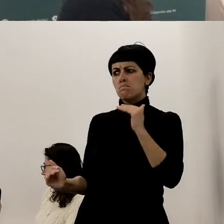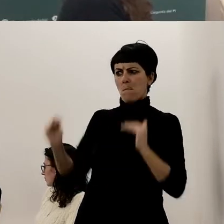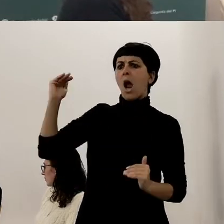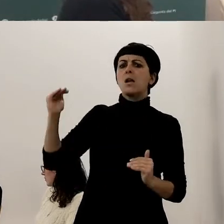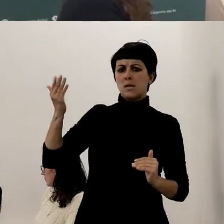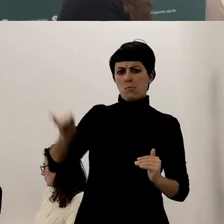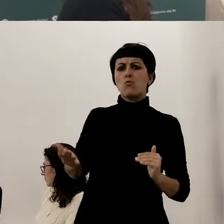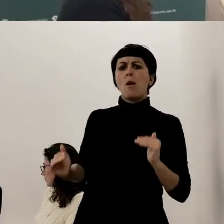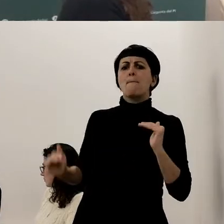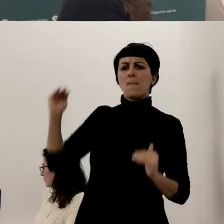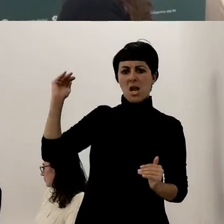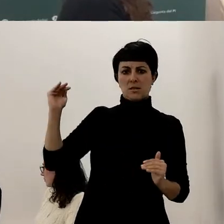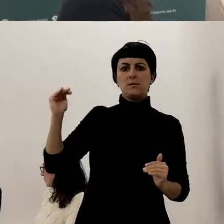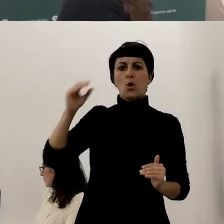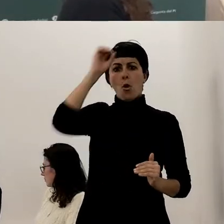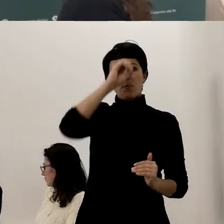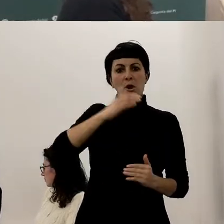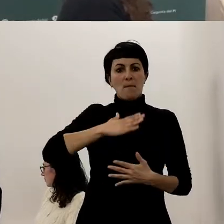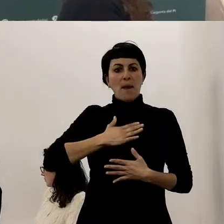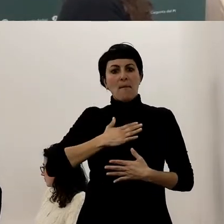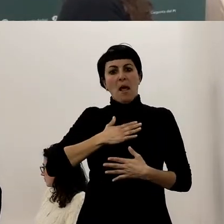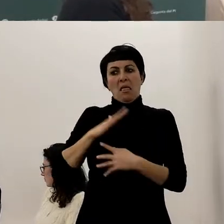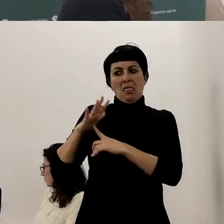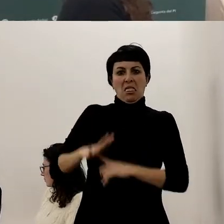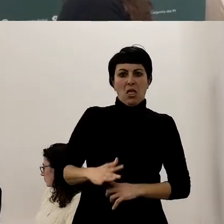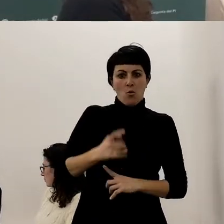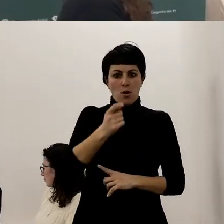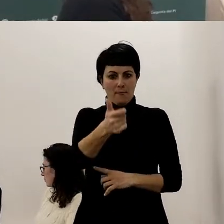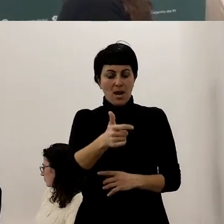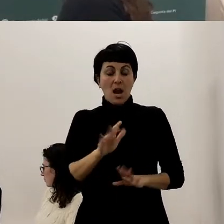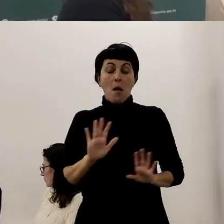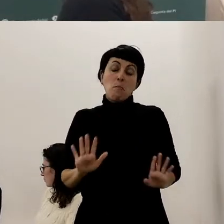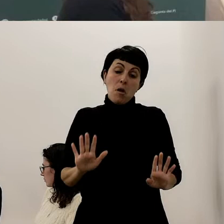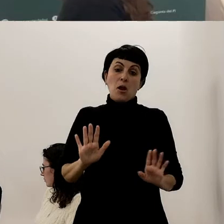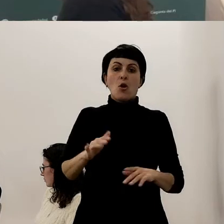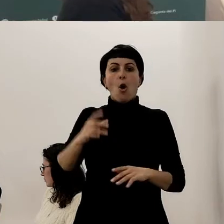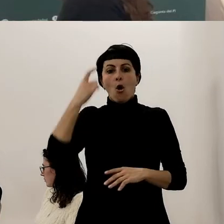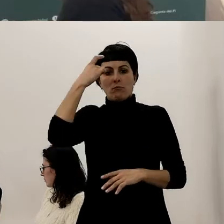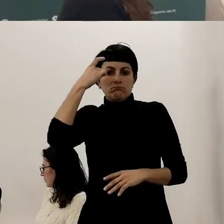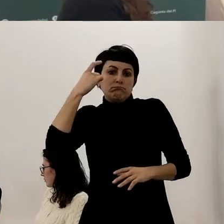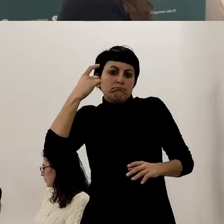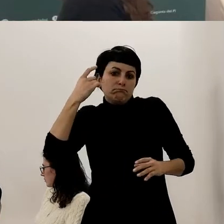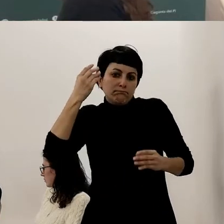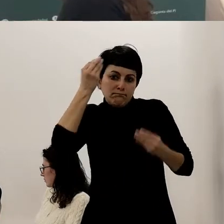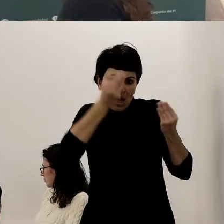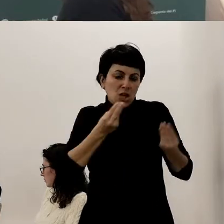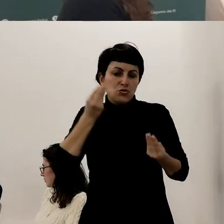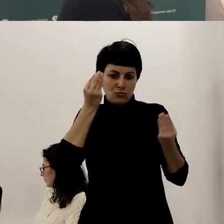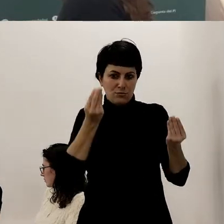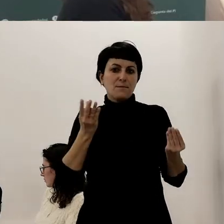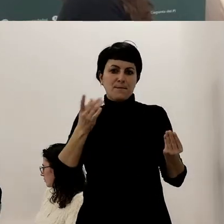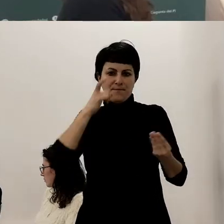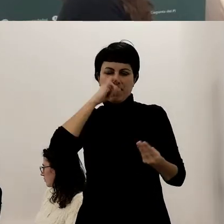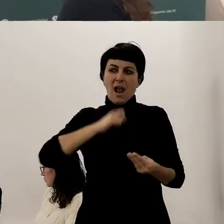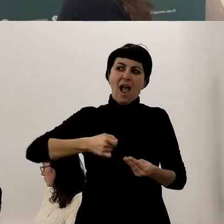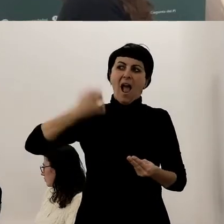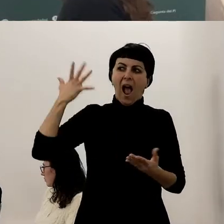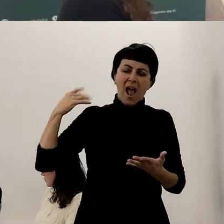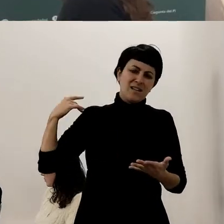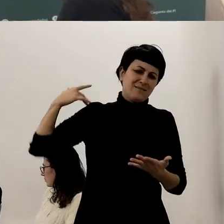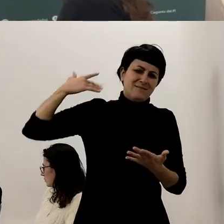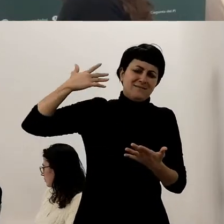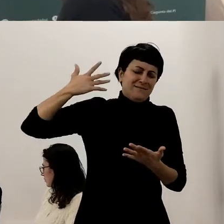pes que pot tenir la teva opinió, no? Però també és algú que crec que de fa anys en ara